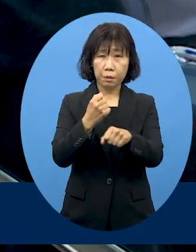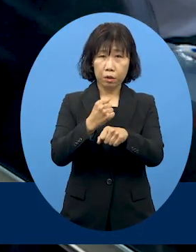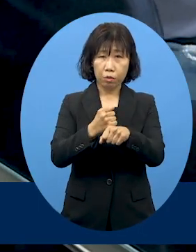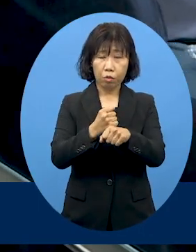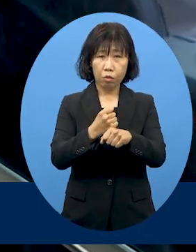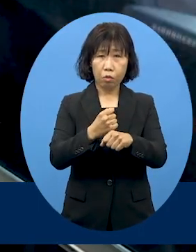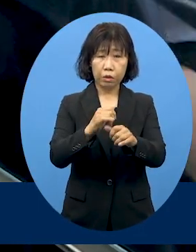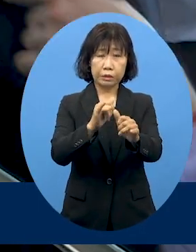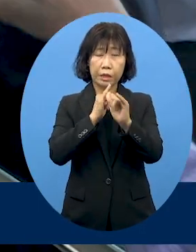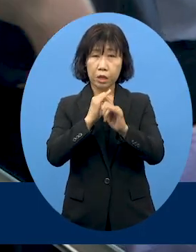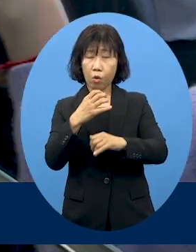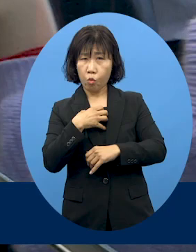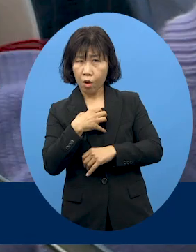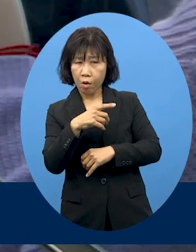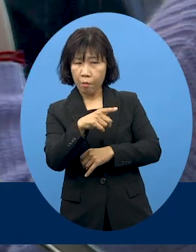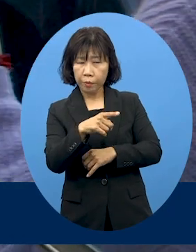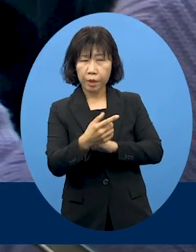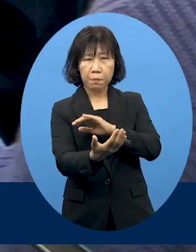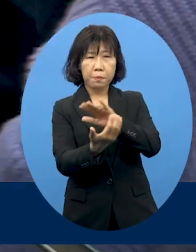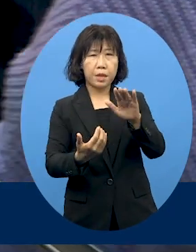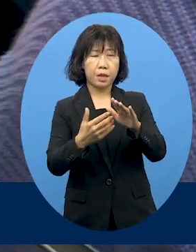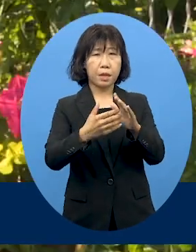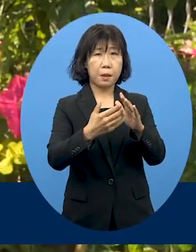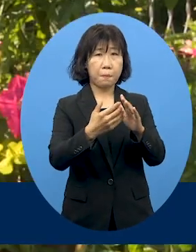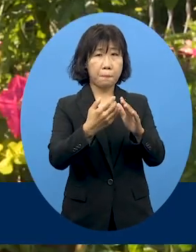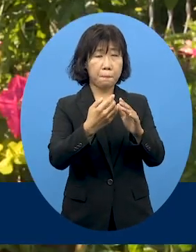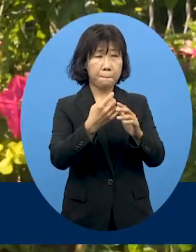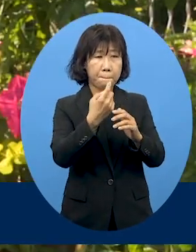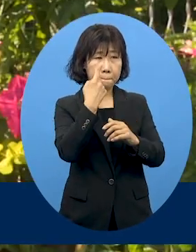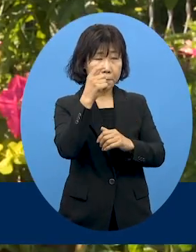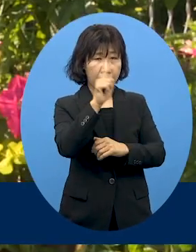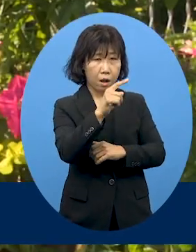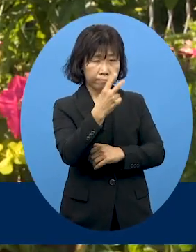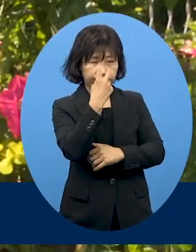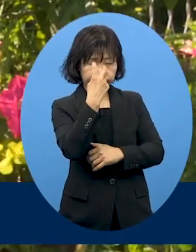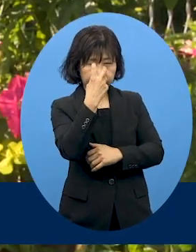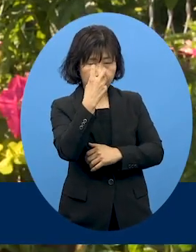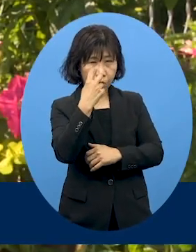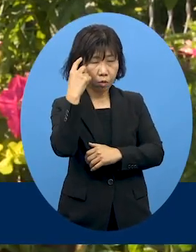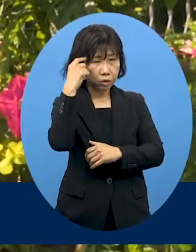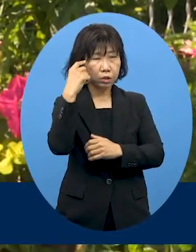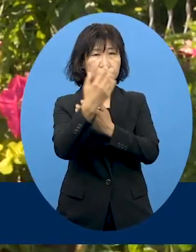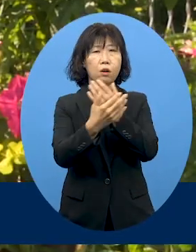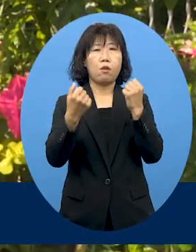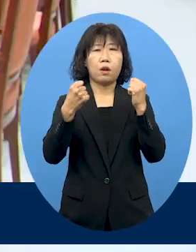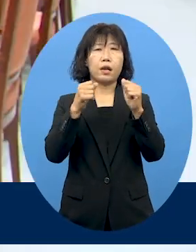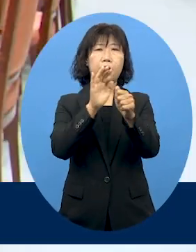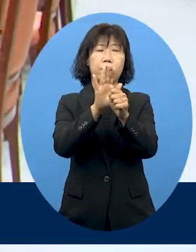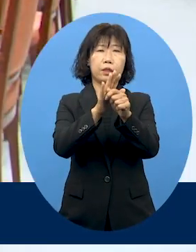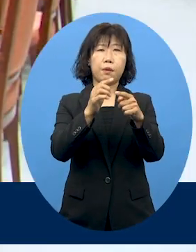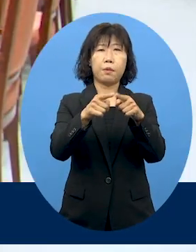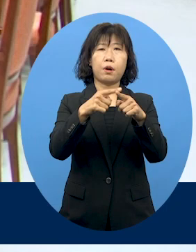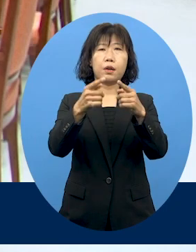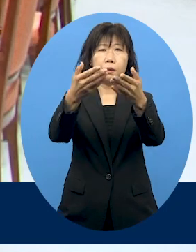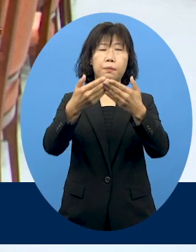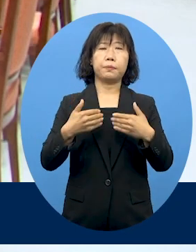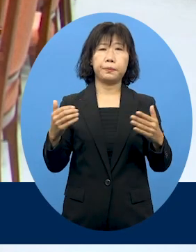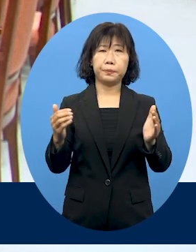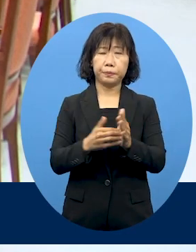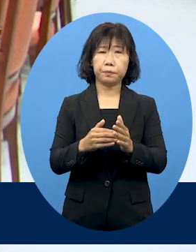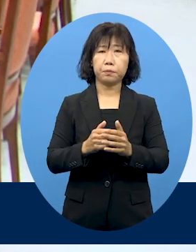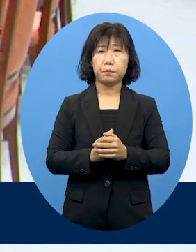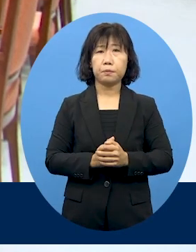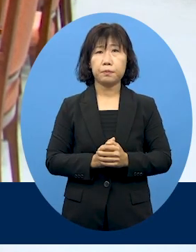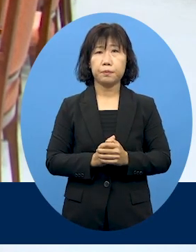자살 고위험군의 조기 발견으로 적극적 미개 개입을 통해 주민의 정신건강 증진을 크게 기여했다는 평을